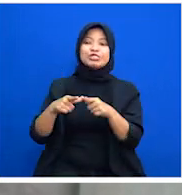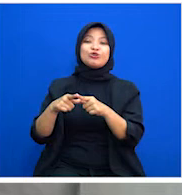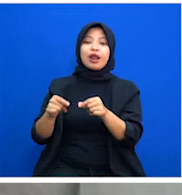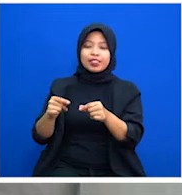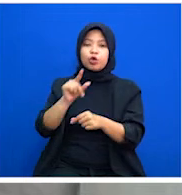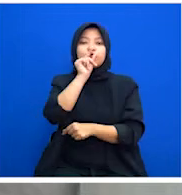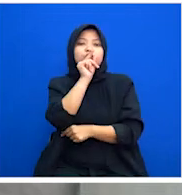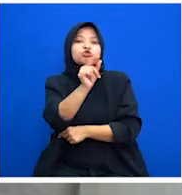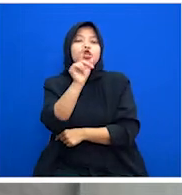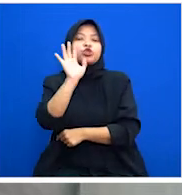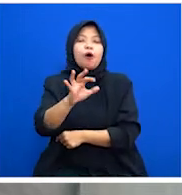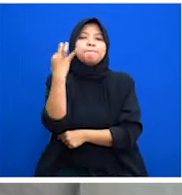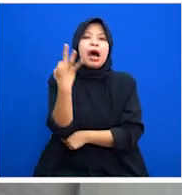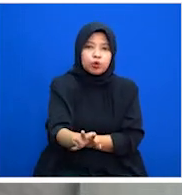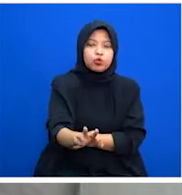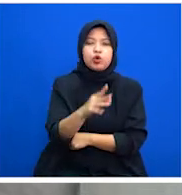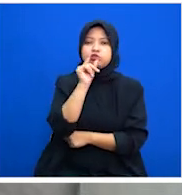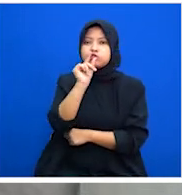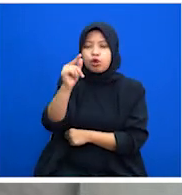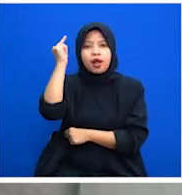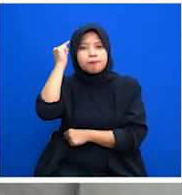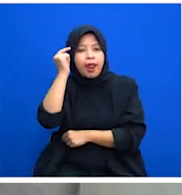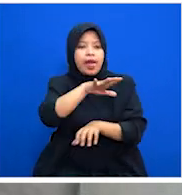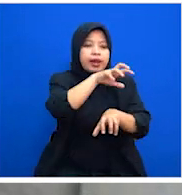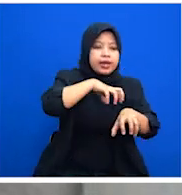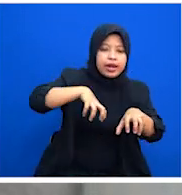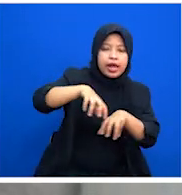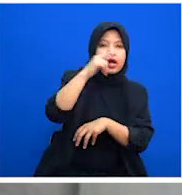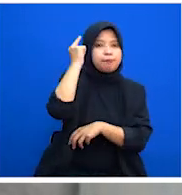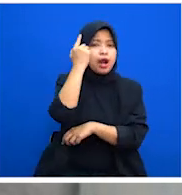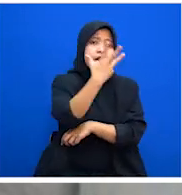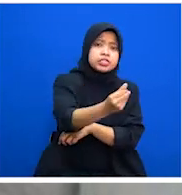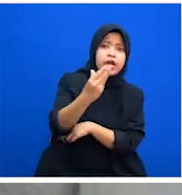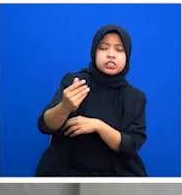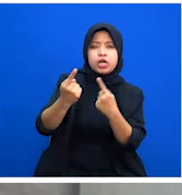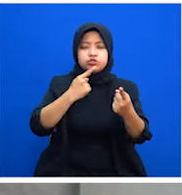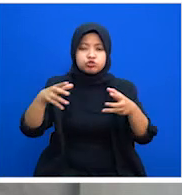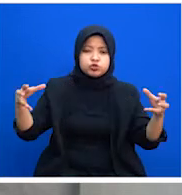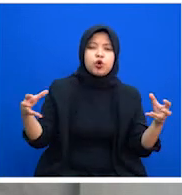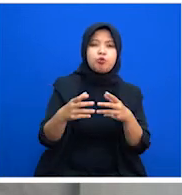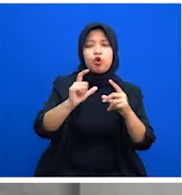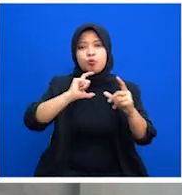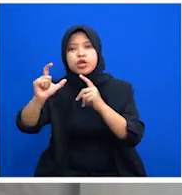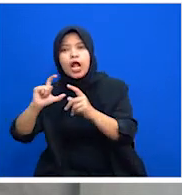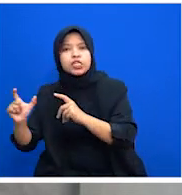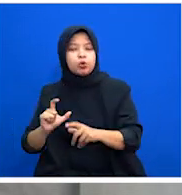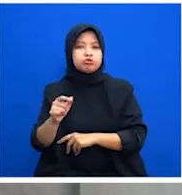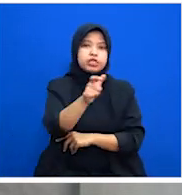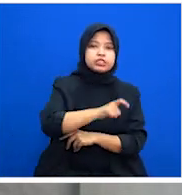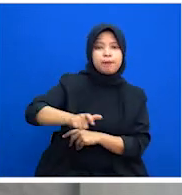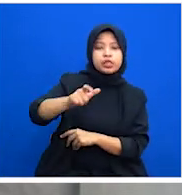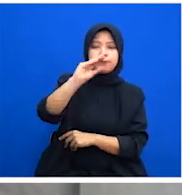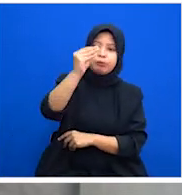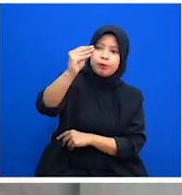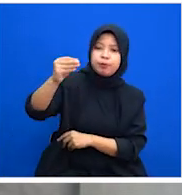merupakan usulan ya dari kepala-kepala desa dari Forum Komunikasi ya Antar kecap